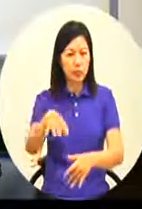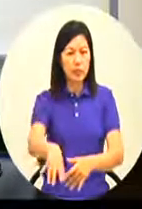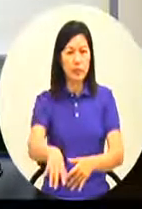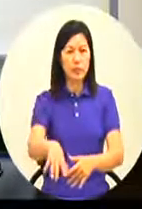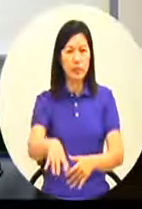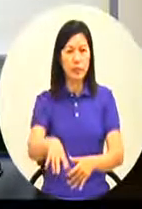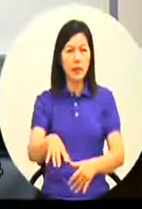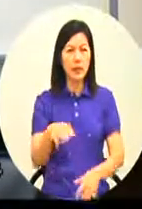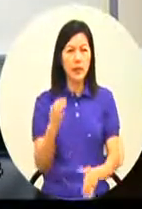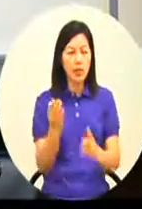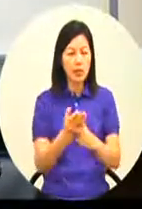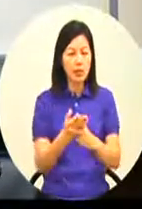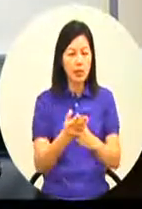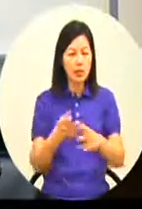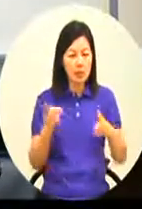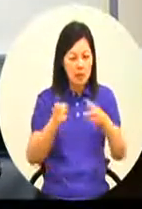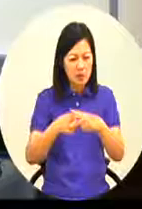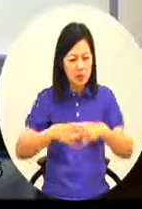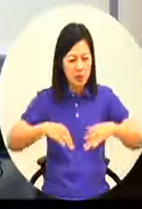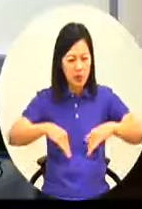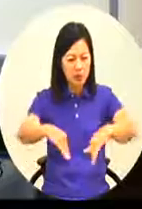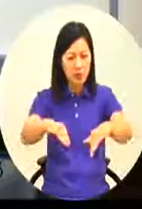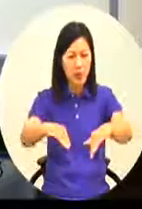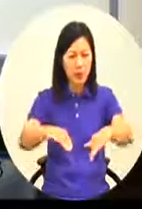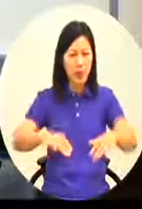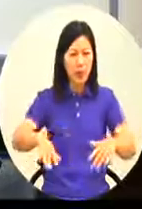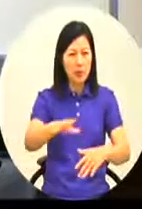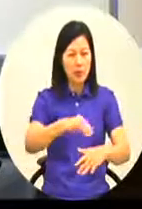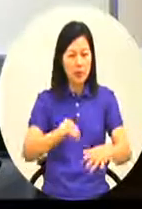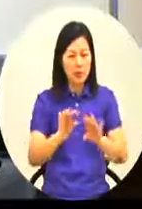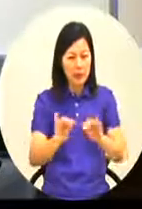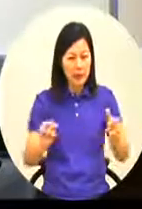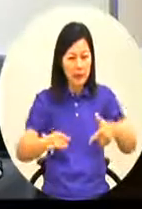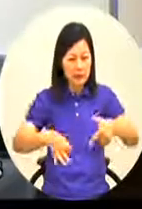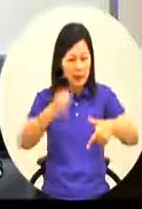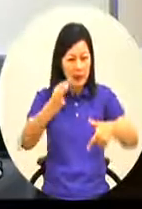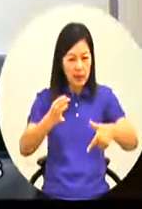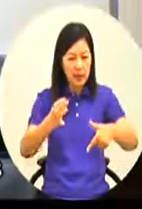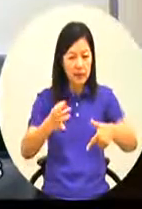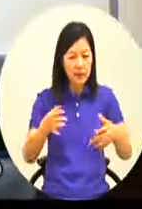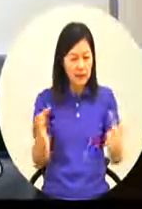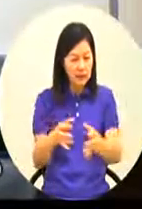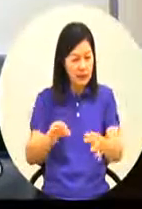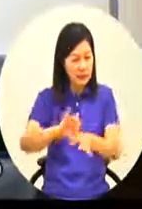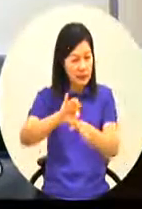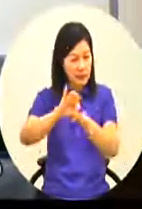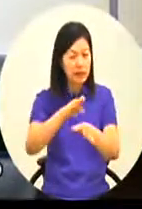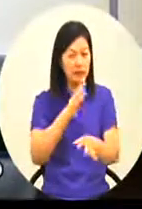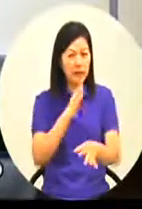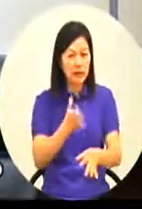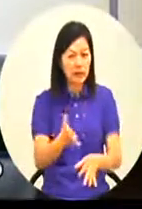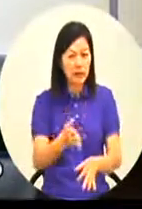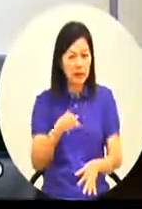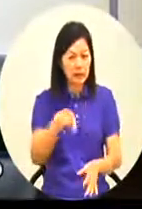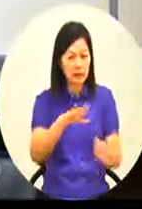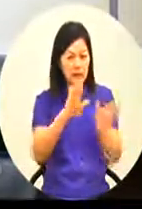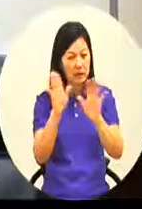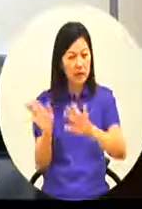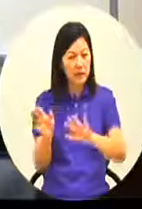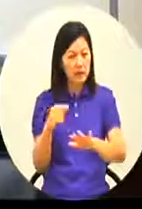是小巷子里面的整个地价也会跟着一起调涨。那以这样的状况之